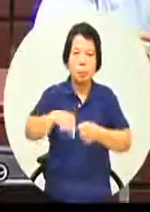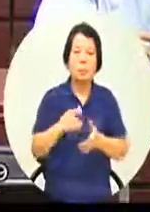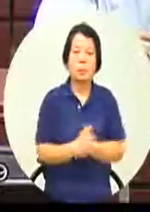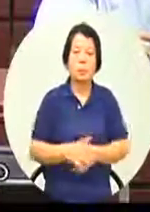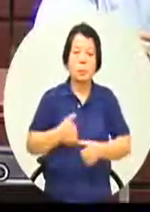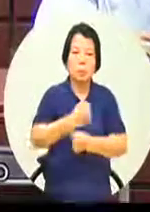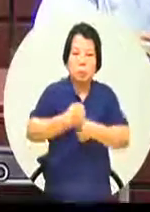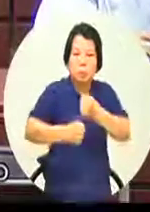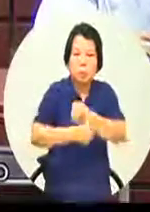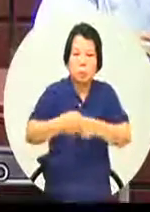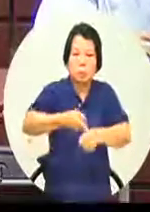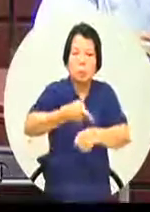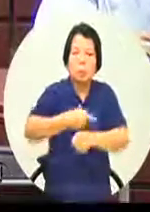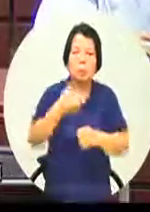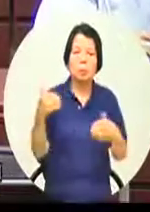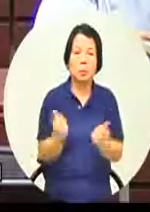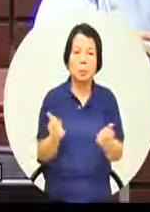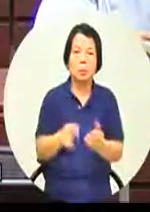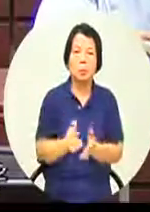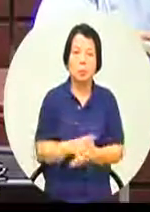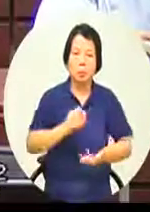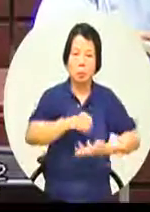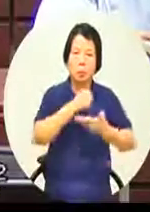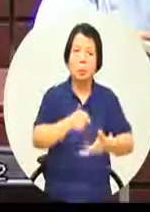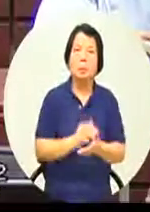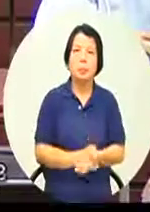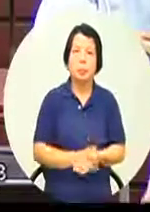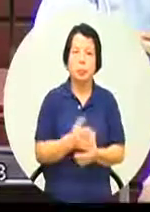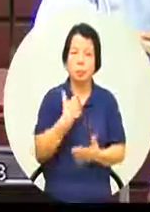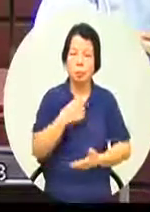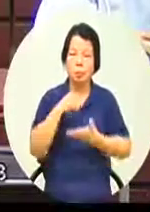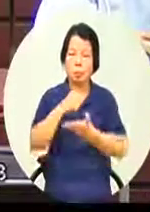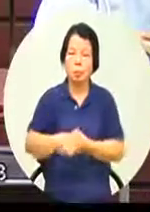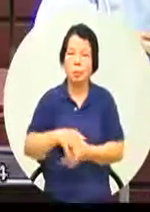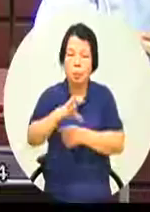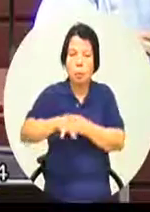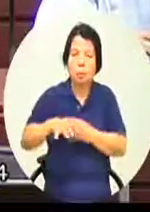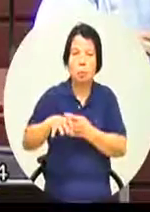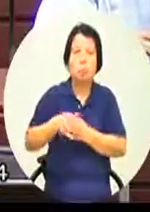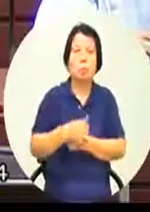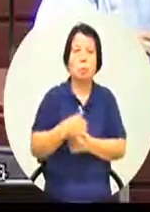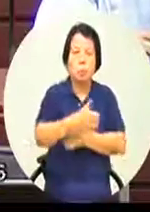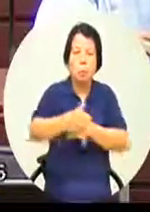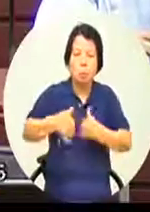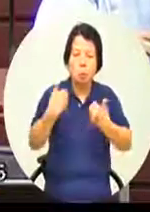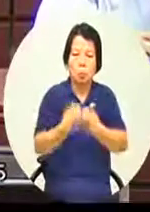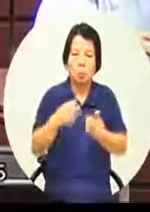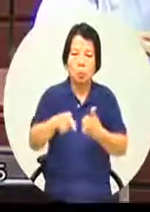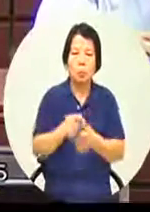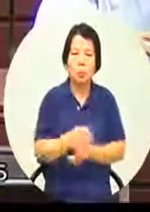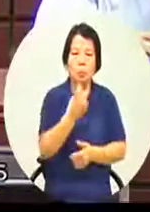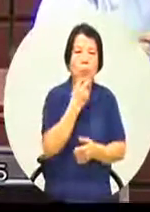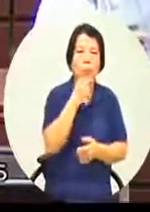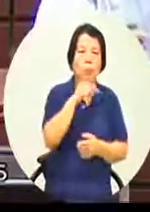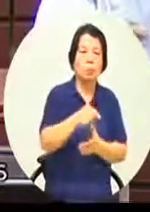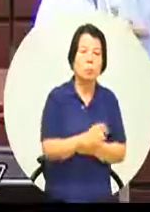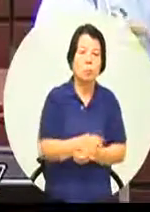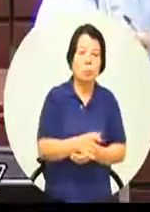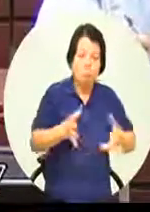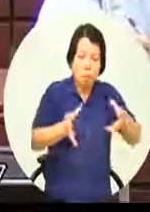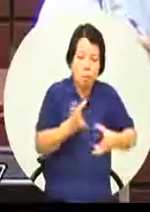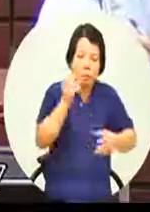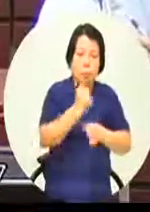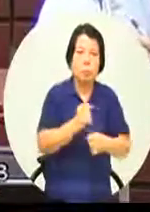构性问题。那不过这个意见我倒是可以建议我们农委会啦，还有就是中央公平会大家来做